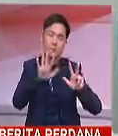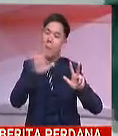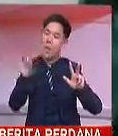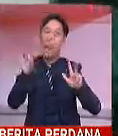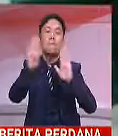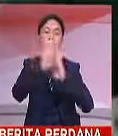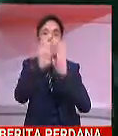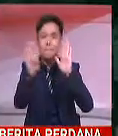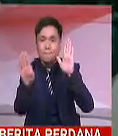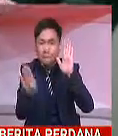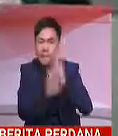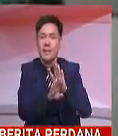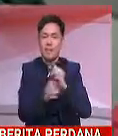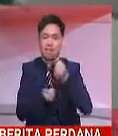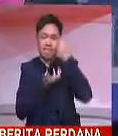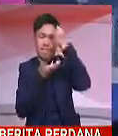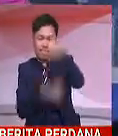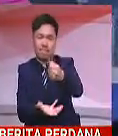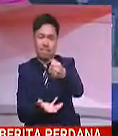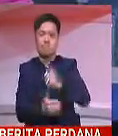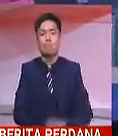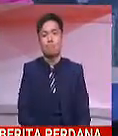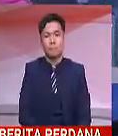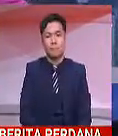bilion. Para